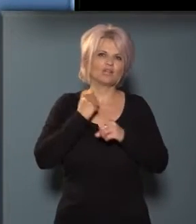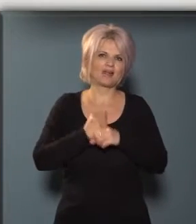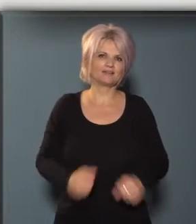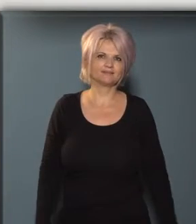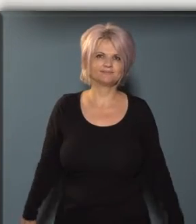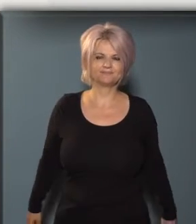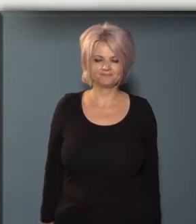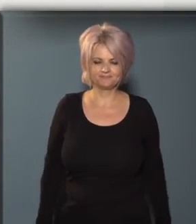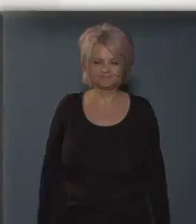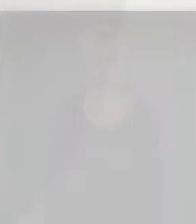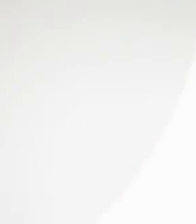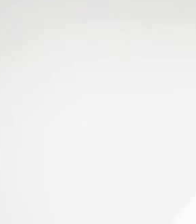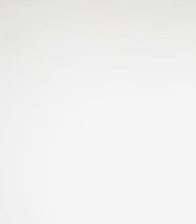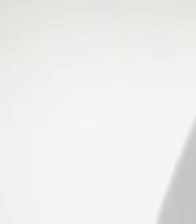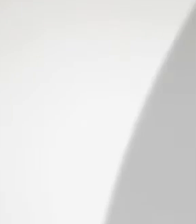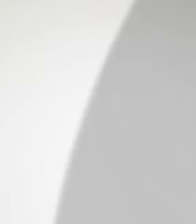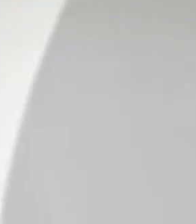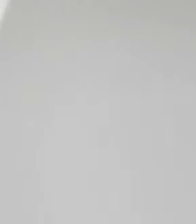dolgot.